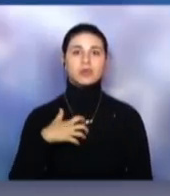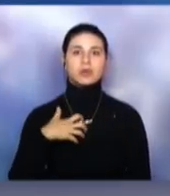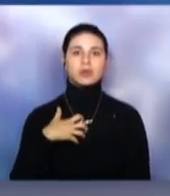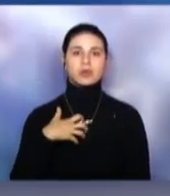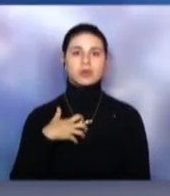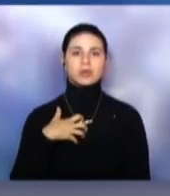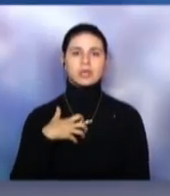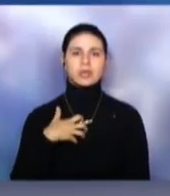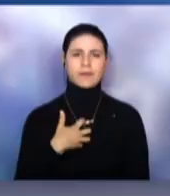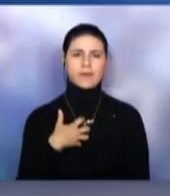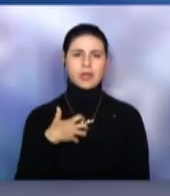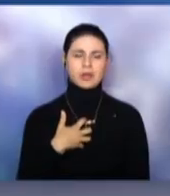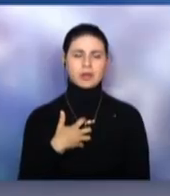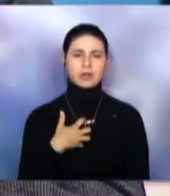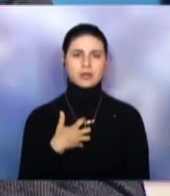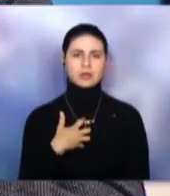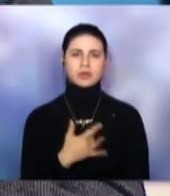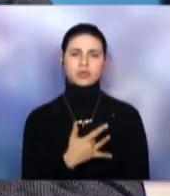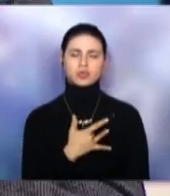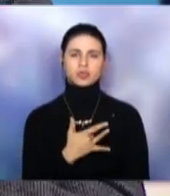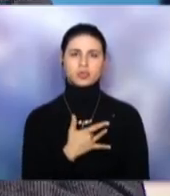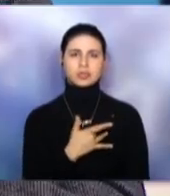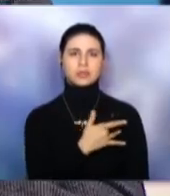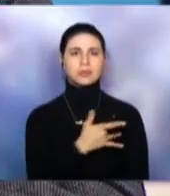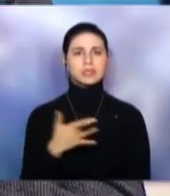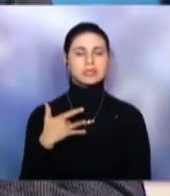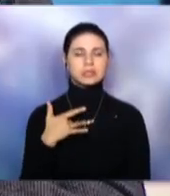მარცხენა მხარეზე. ეს გულია, ფილტვია,